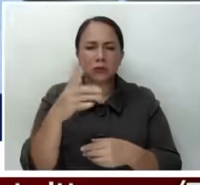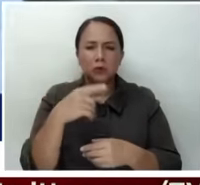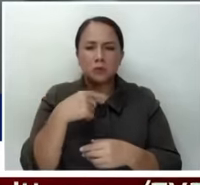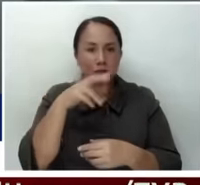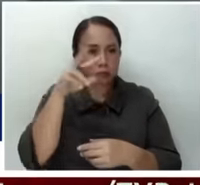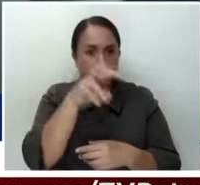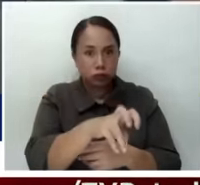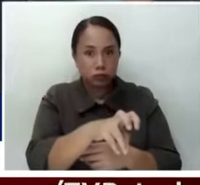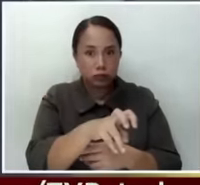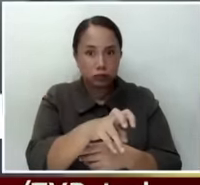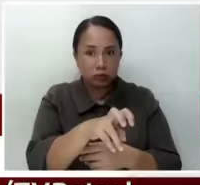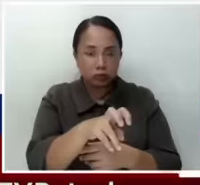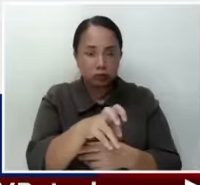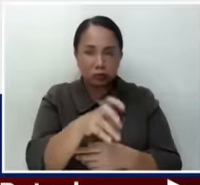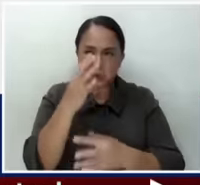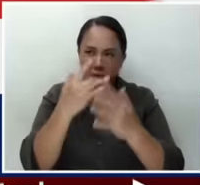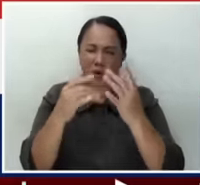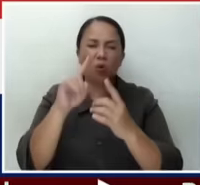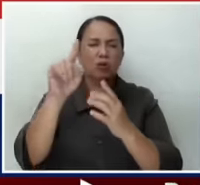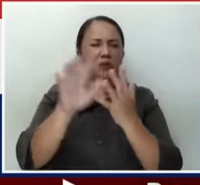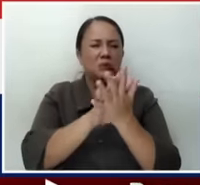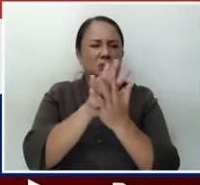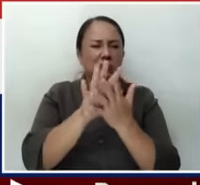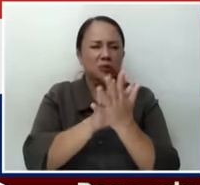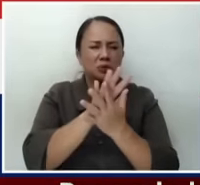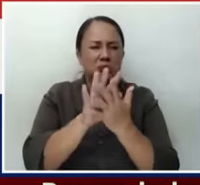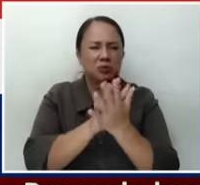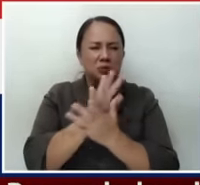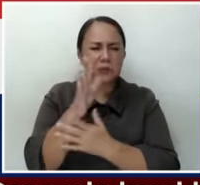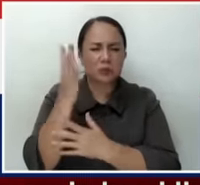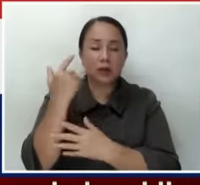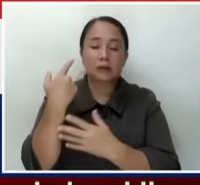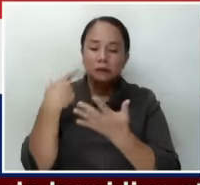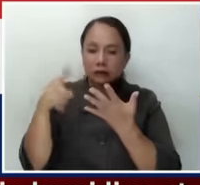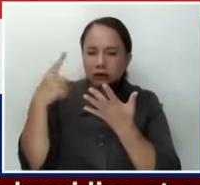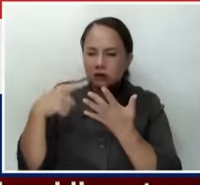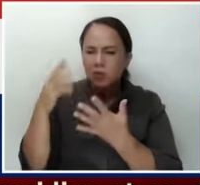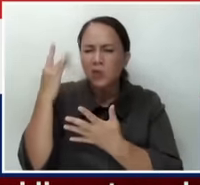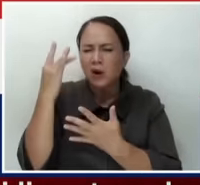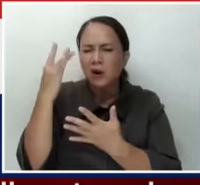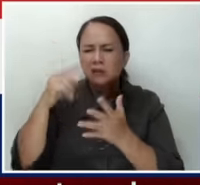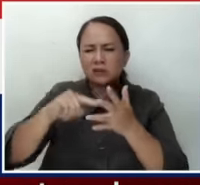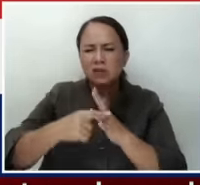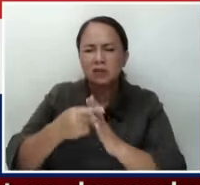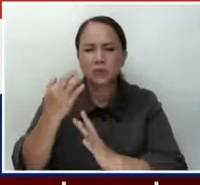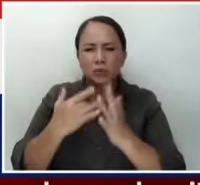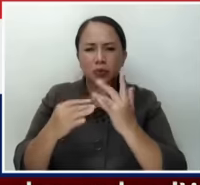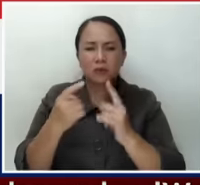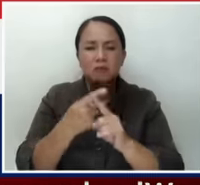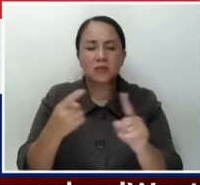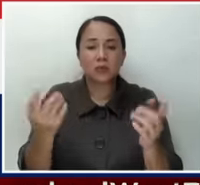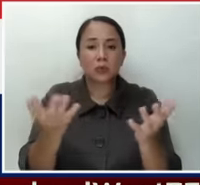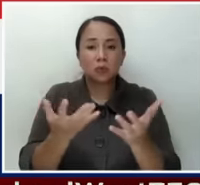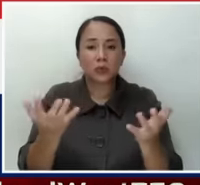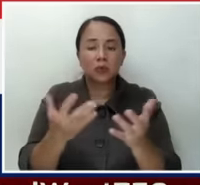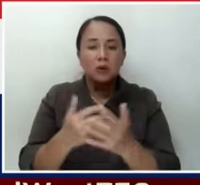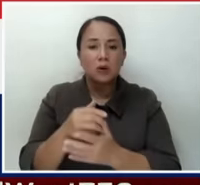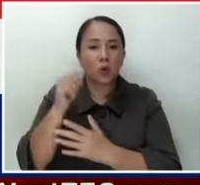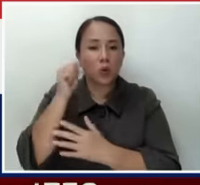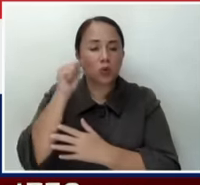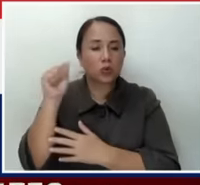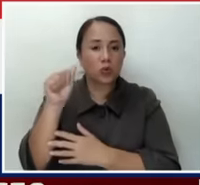yung laki niya. Usok pa lang po. Yung pinakadahilan, iniimbestigahan pa, pero nanggaling yung sunog sa audiovisual